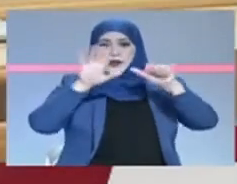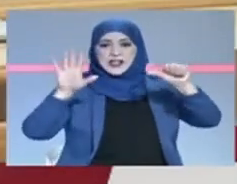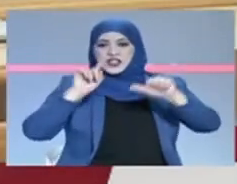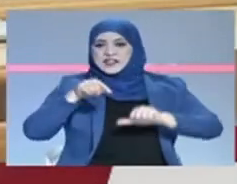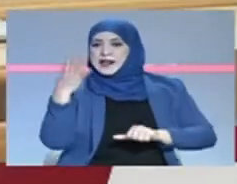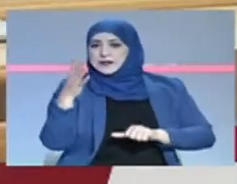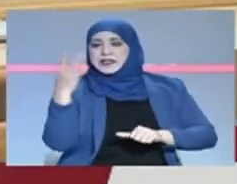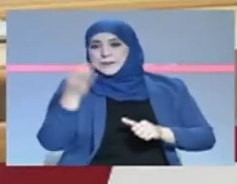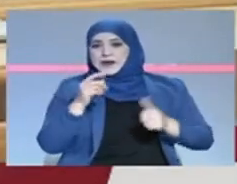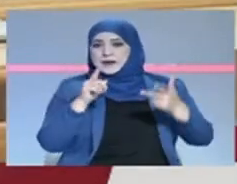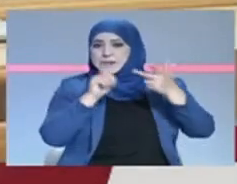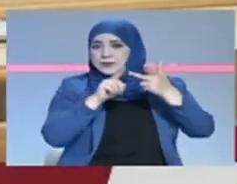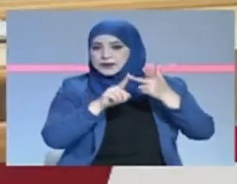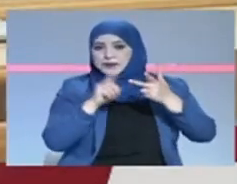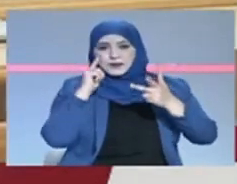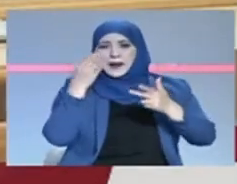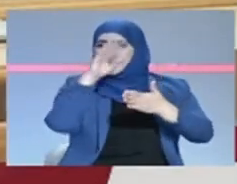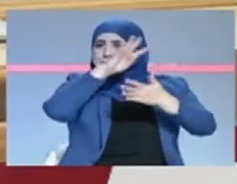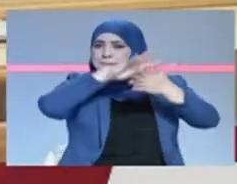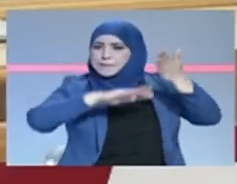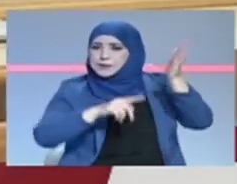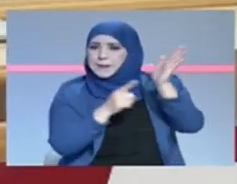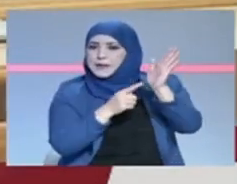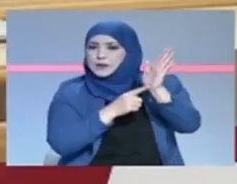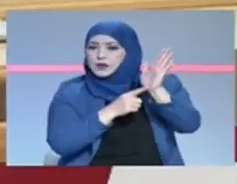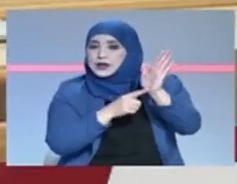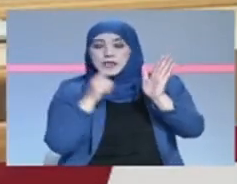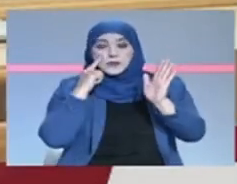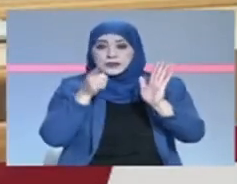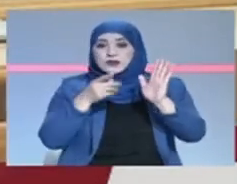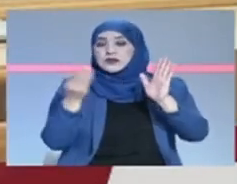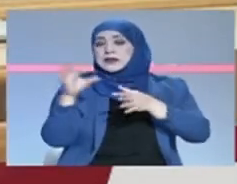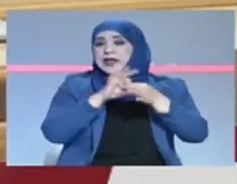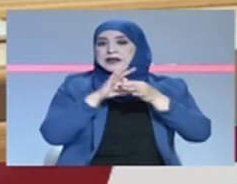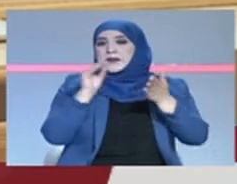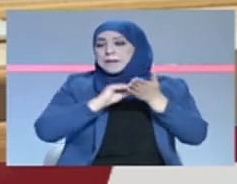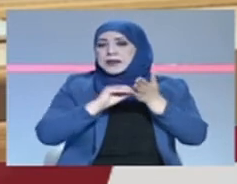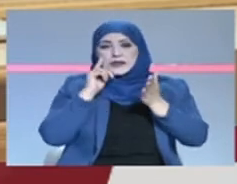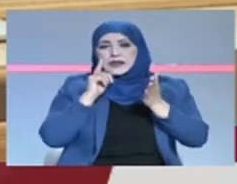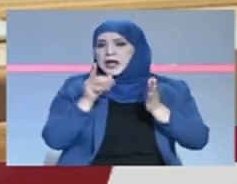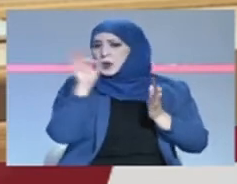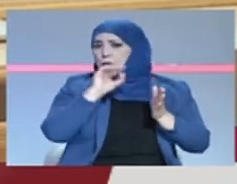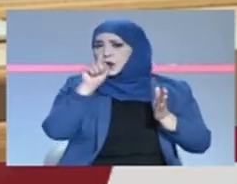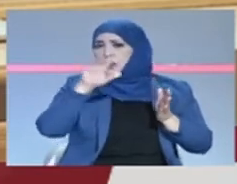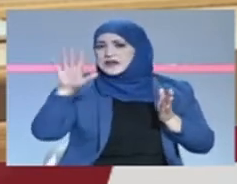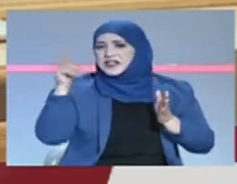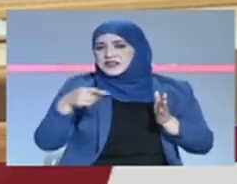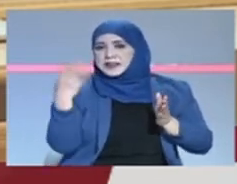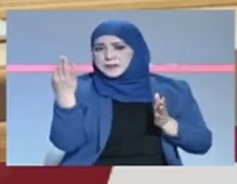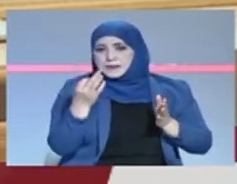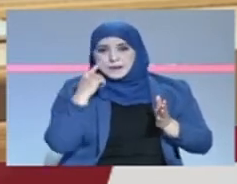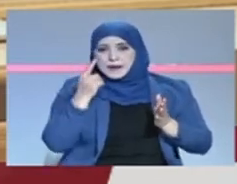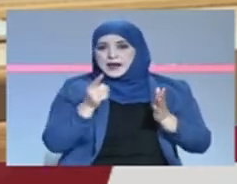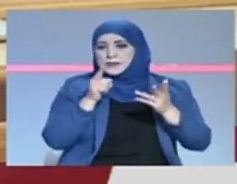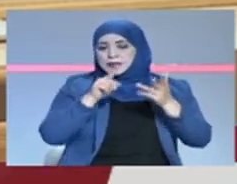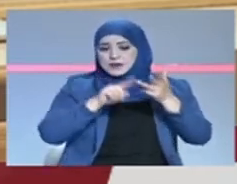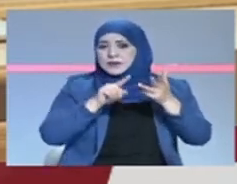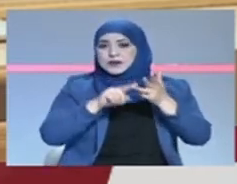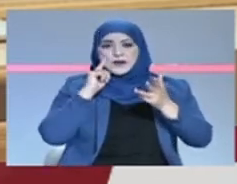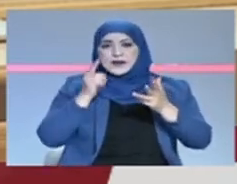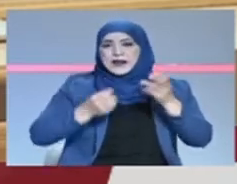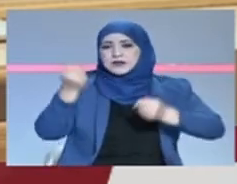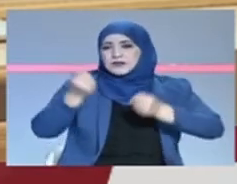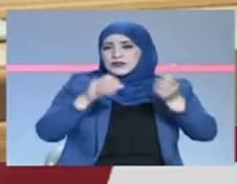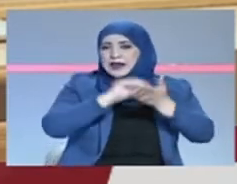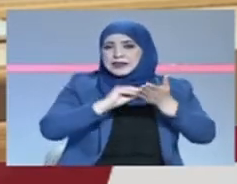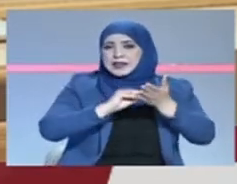16.5%، عدم الاستظهار بإذن بمأمورية لاستعمال عربة مصلحة 16.5%، الاستظهار بإذن بمأمورية لاستعمال عربة مصلحة